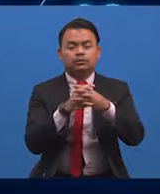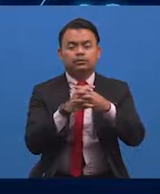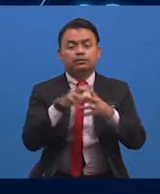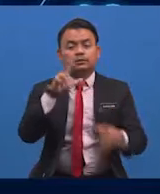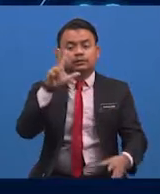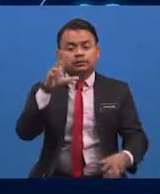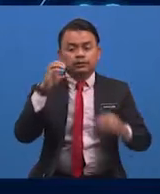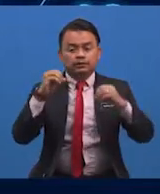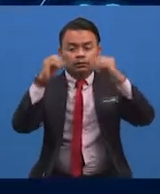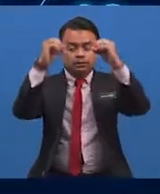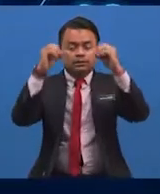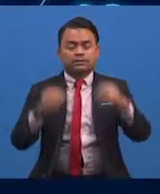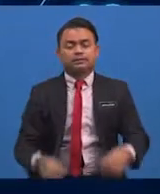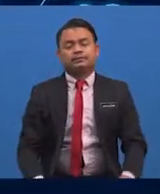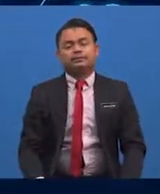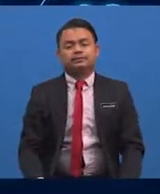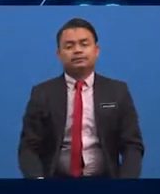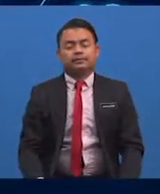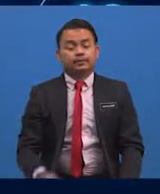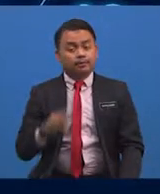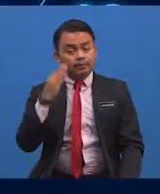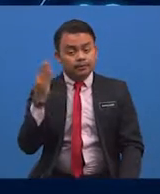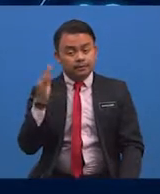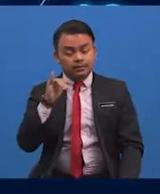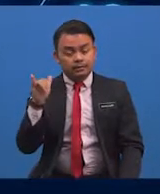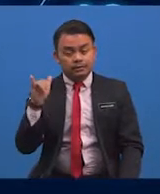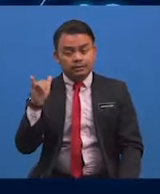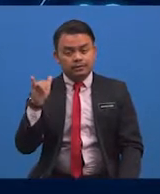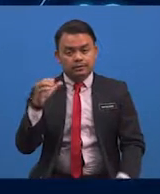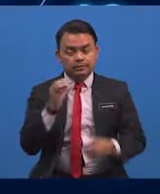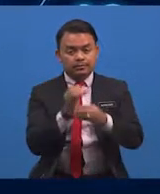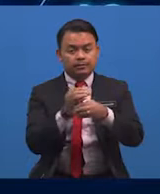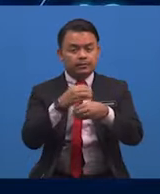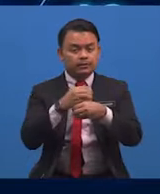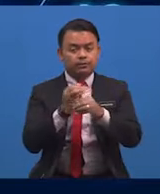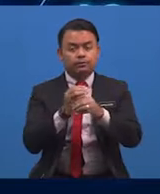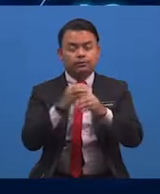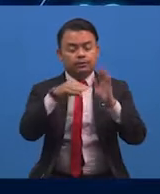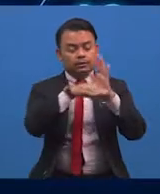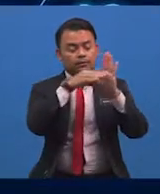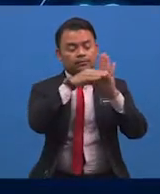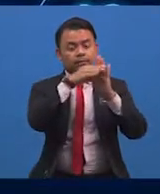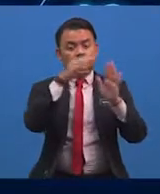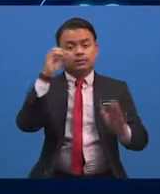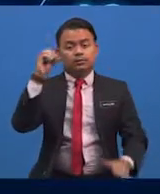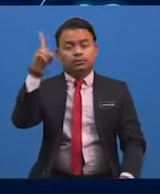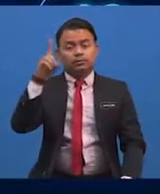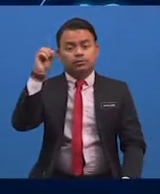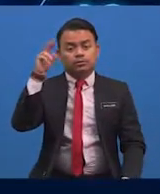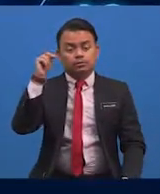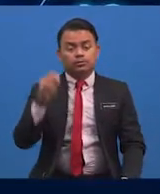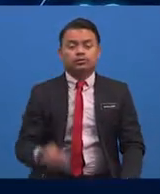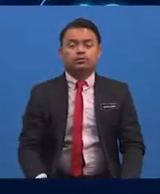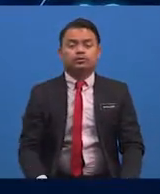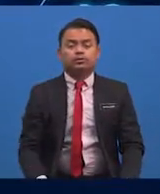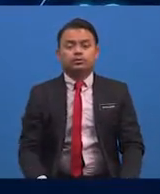oksigen. Biasanya proses pembentukan molekul ozon berlaku apabila sebahagian molekul oksigen